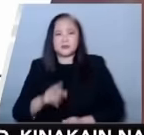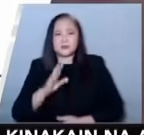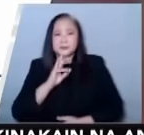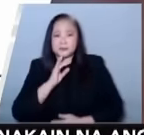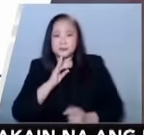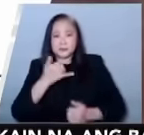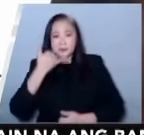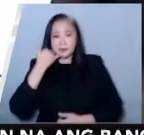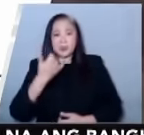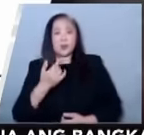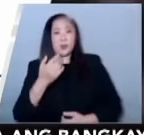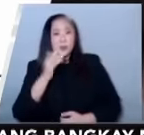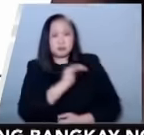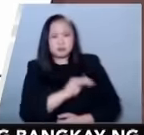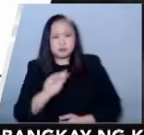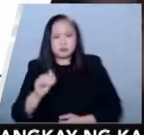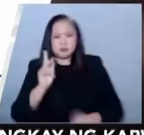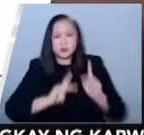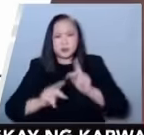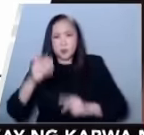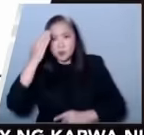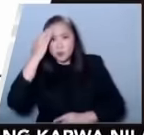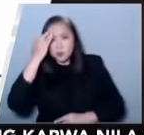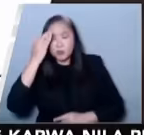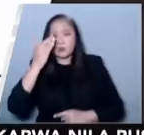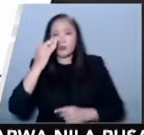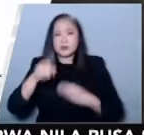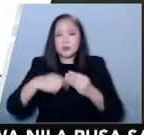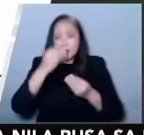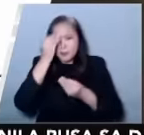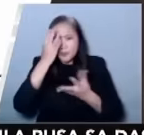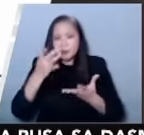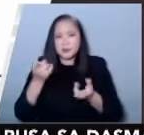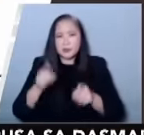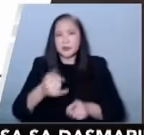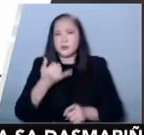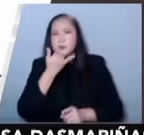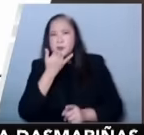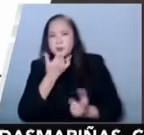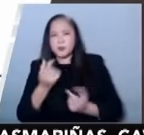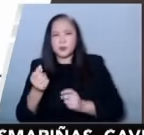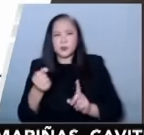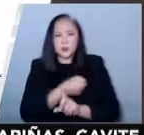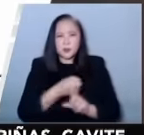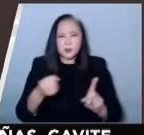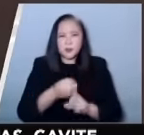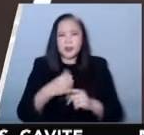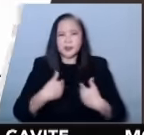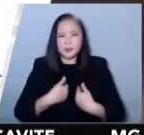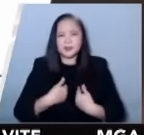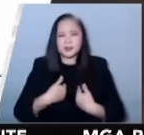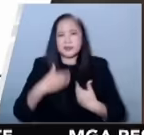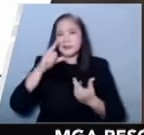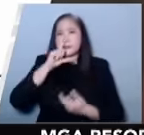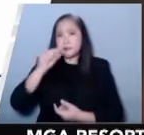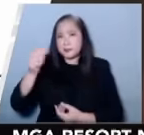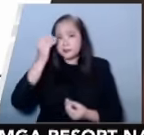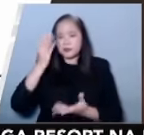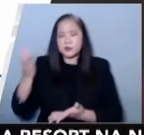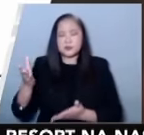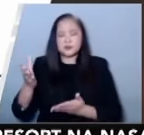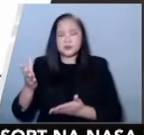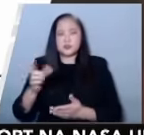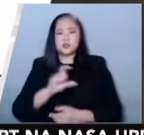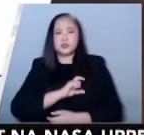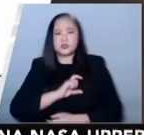to step forward, no, and do an affidavit kung sa mga law enforcement natin, kung nahihirapan